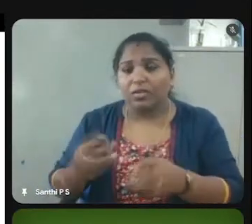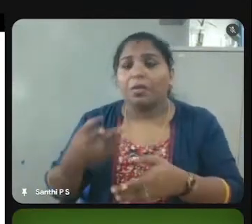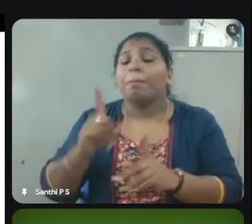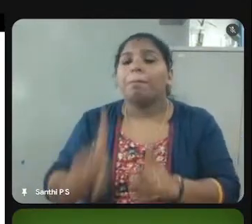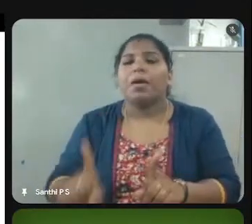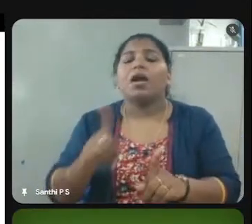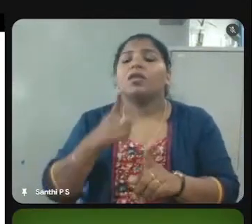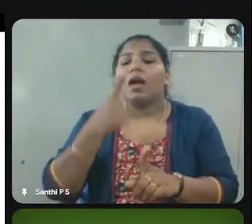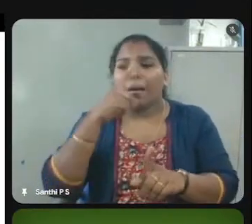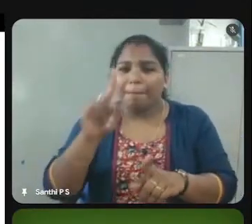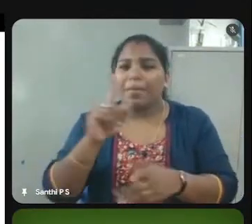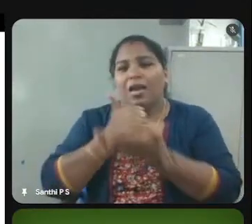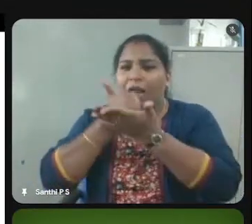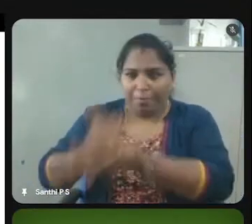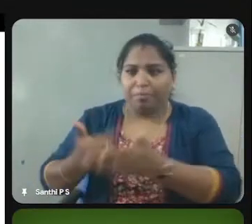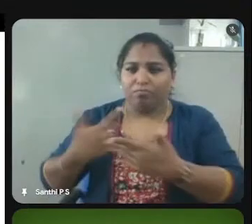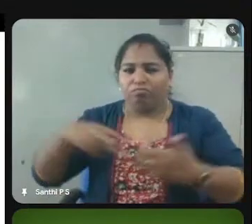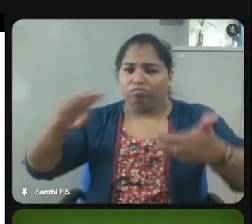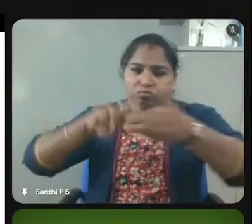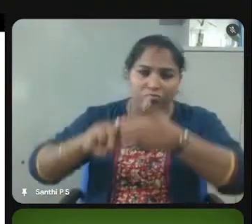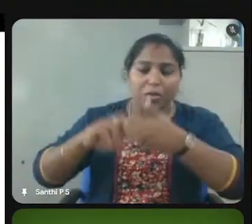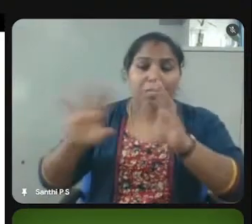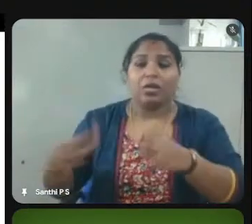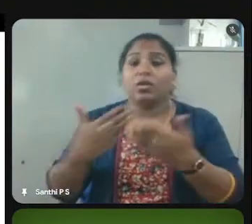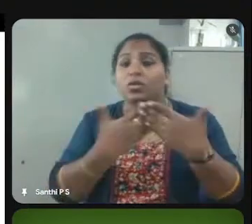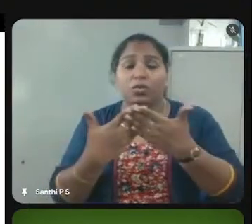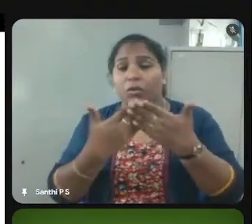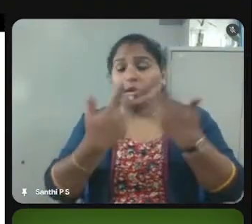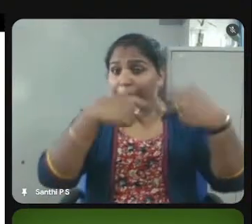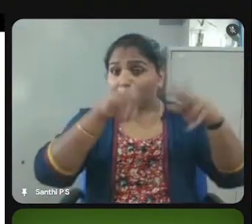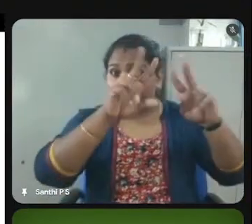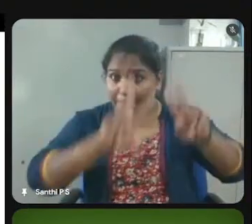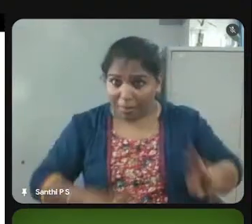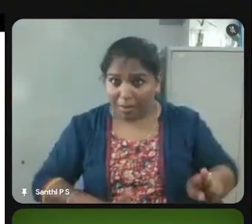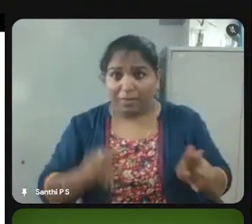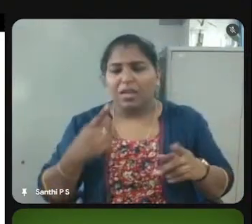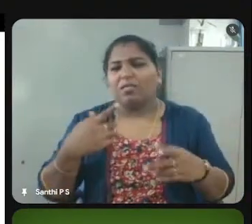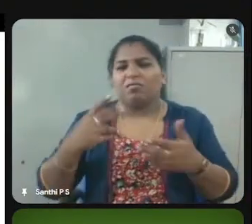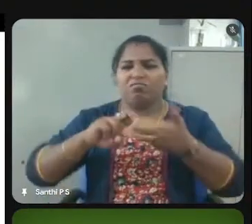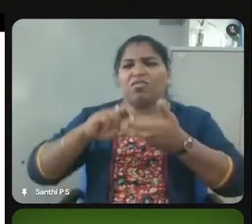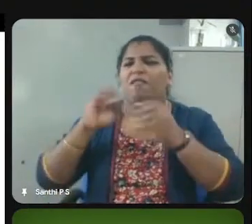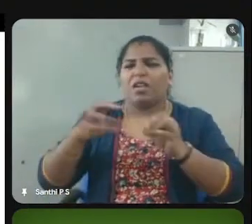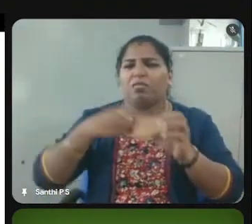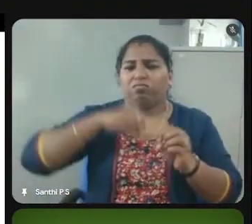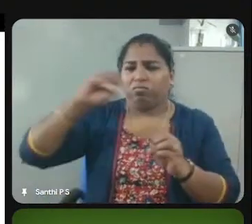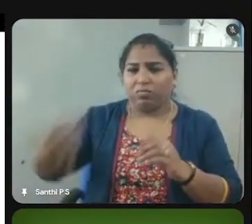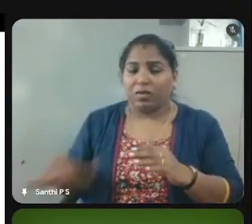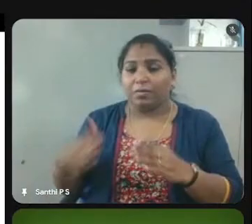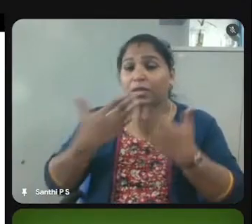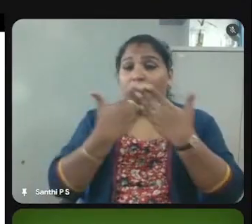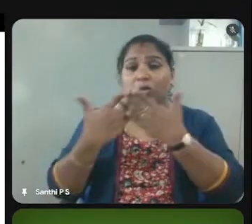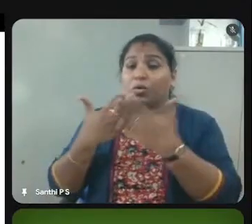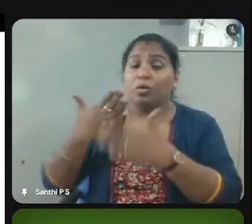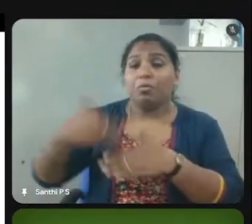ഇട്ട് കൊടുക്കുകയാണ് ചെയ്യാറുള്ളത്. അപ്പൊ സ്കൂളിൽ നിന്ന് വന്നു കഴിഞ്ഞാലും എനിക്കത് വേണ്ട, അത് മാറ്റണം എന്ന് പറയും. അപ്പൊ ഞാൻ സ്കൂളിൽ ഇരിക്കുന്ന